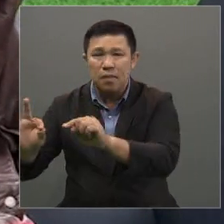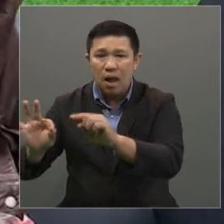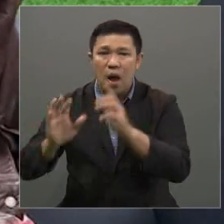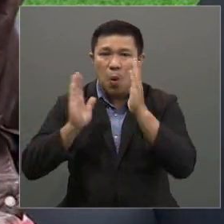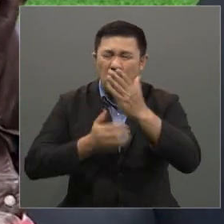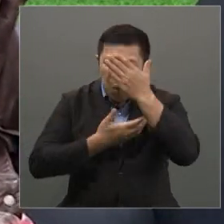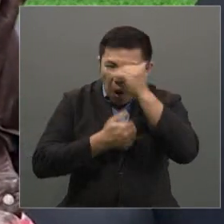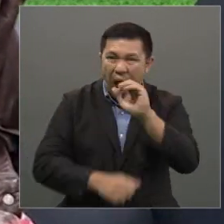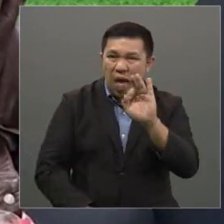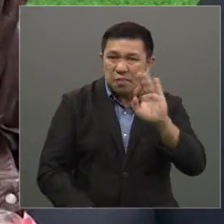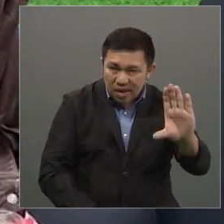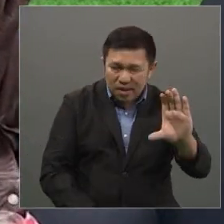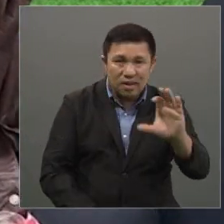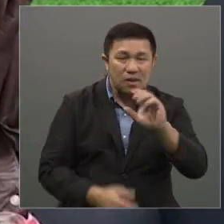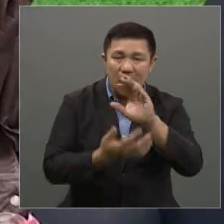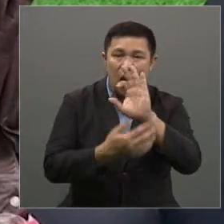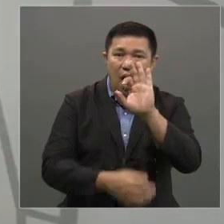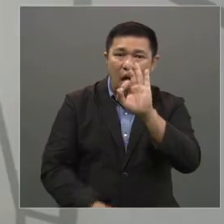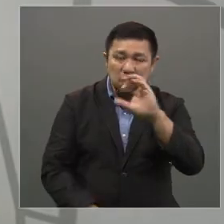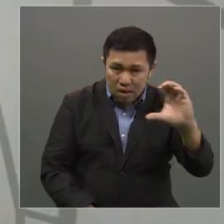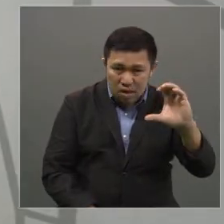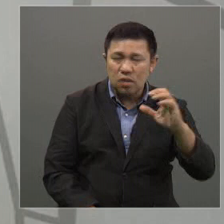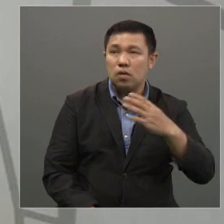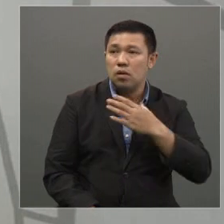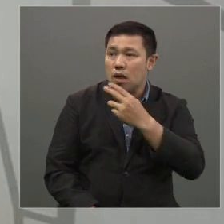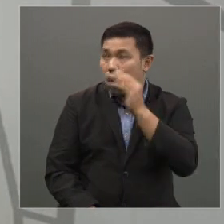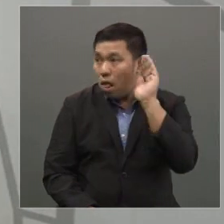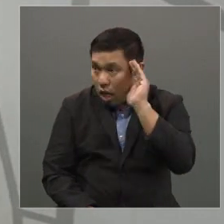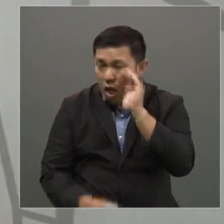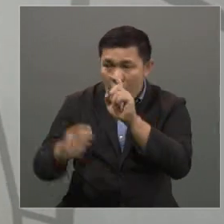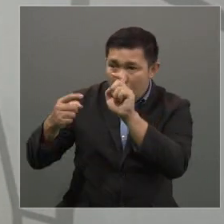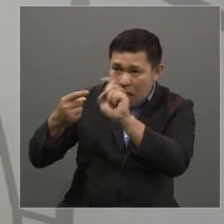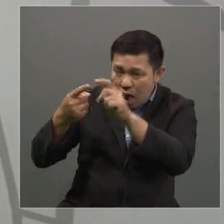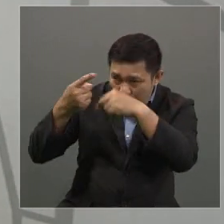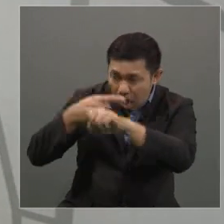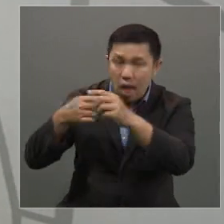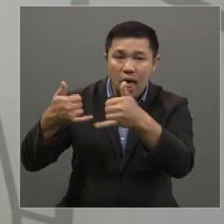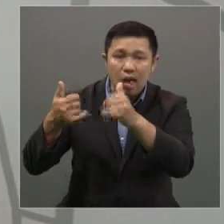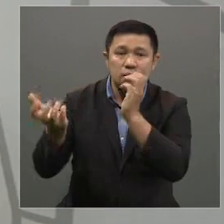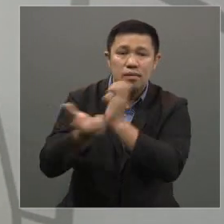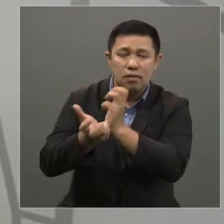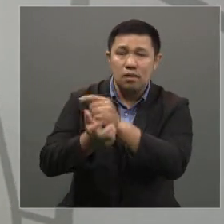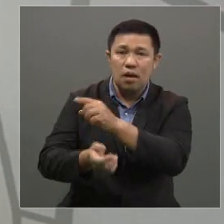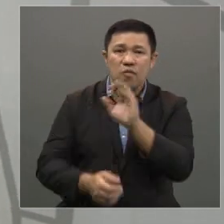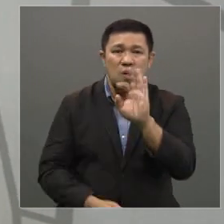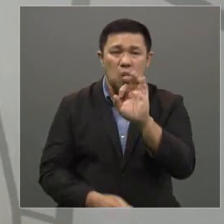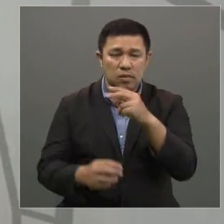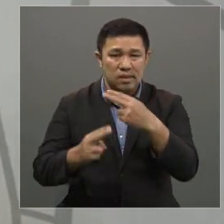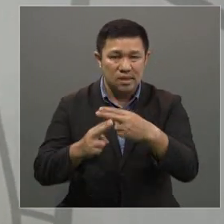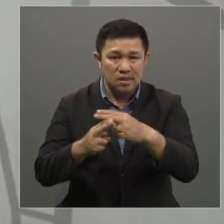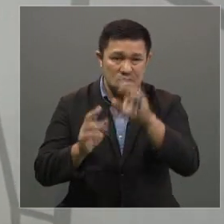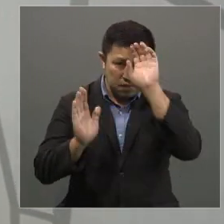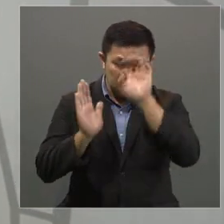ให้แฟนคลับหรือว่าประชาชนเนี่ยหลงเชื่อแล้วก็เข้าไปกดเล่นนะคะจากการตรวจสอบยังไปพบเพจปลอมที่ใช้ชื่อแล้วก็รูปของ